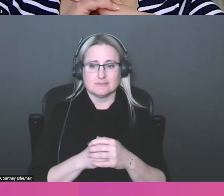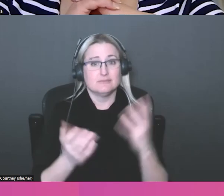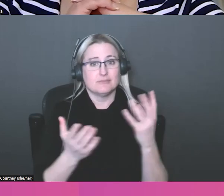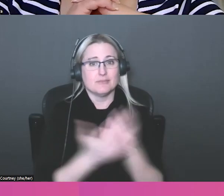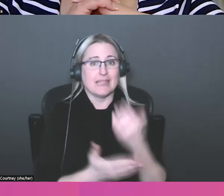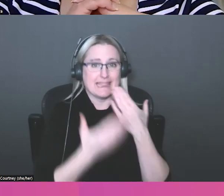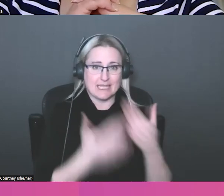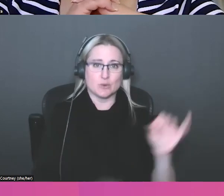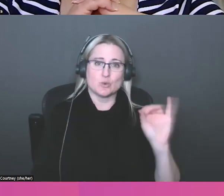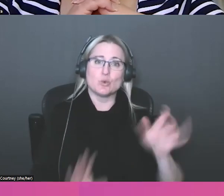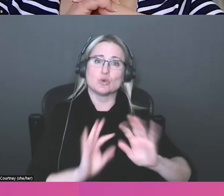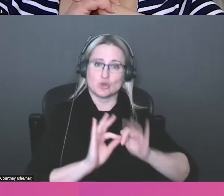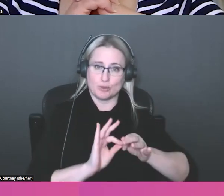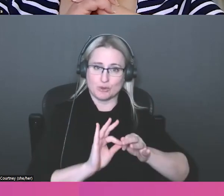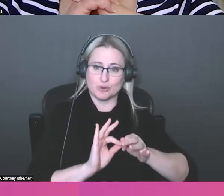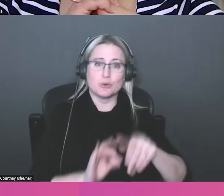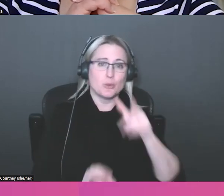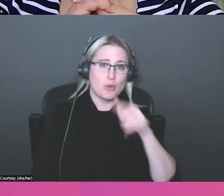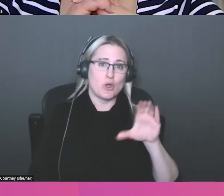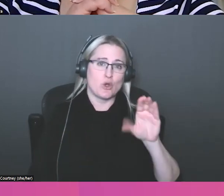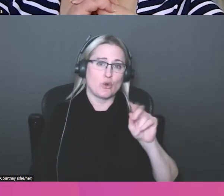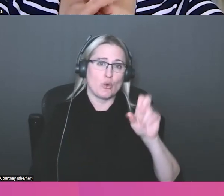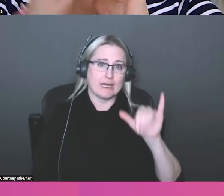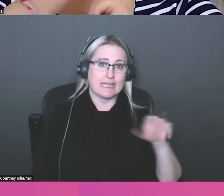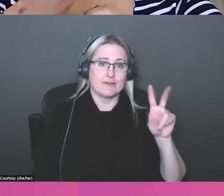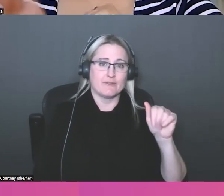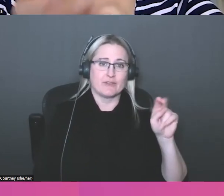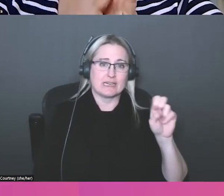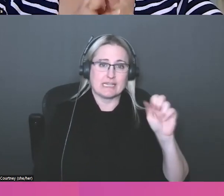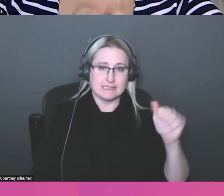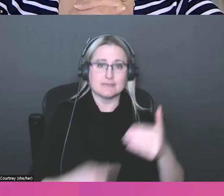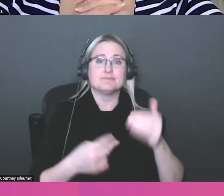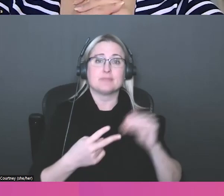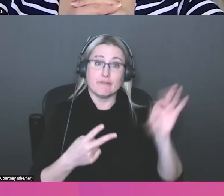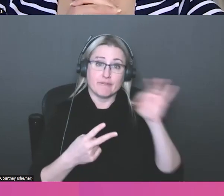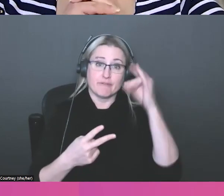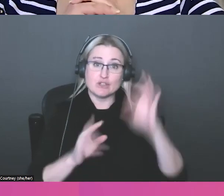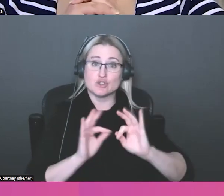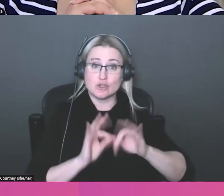de nous présenter votre webinaire. Je vais aussi remercier nos interprètes